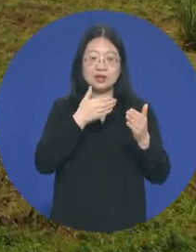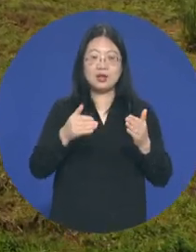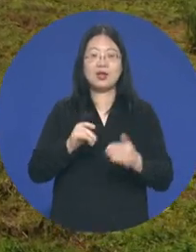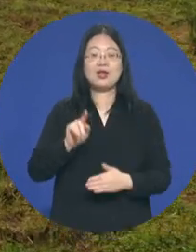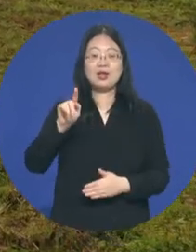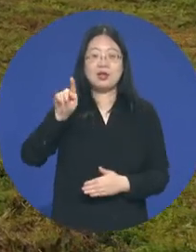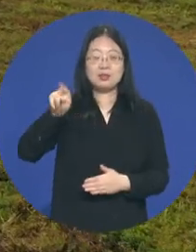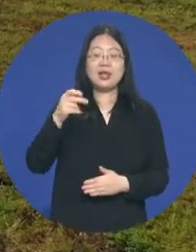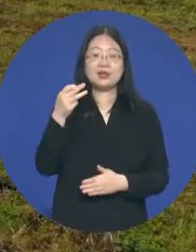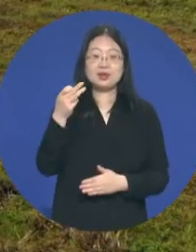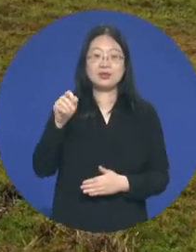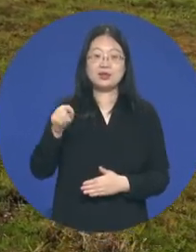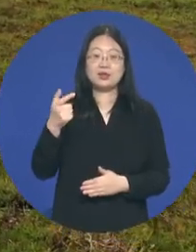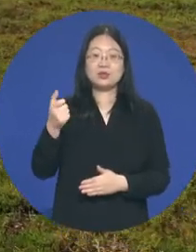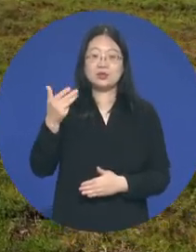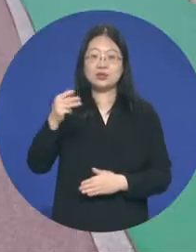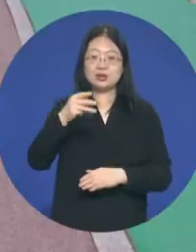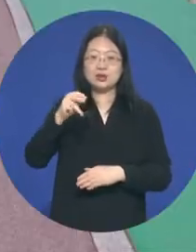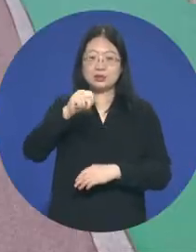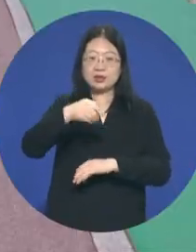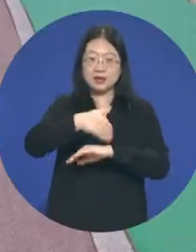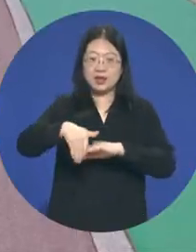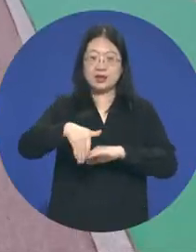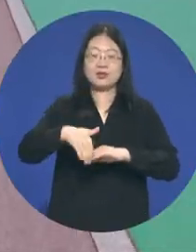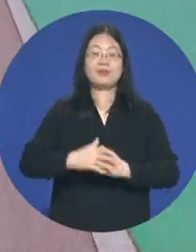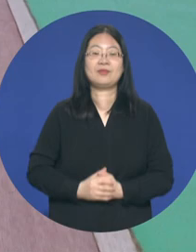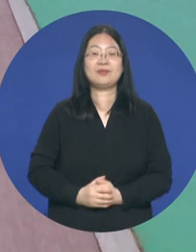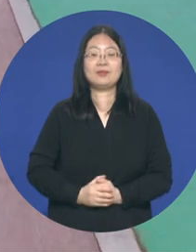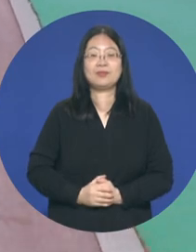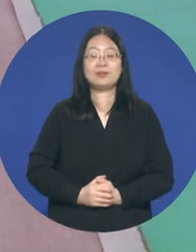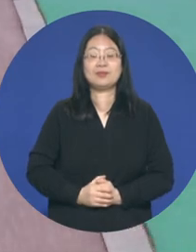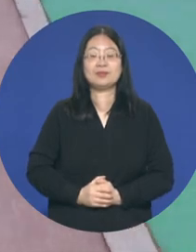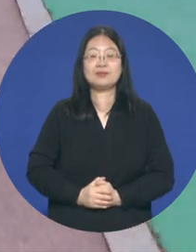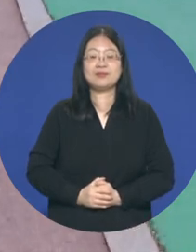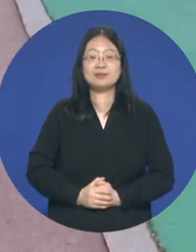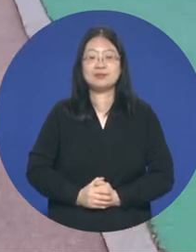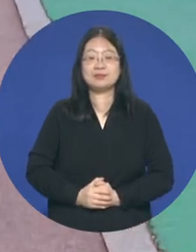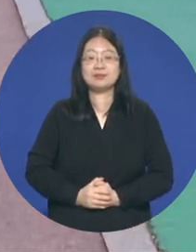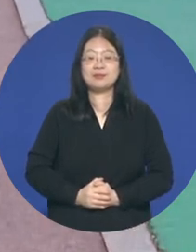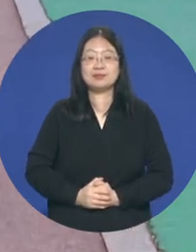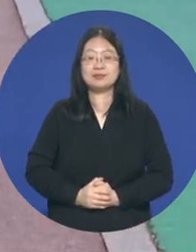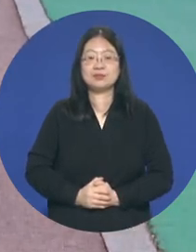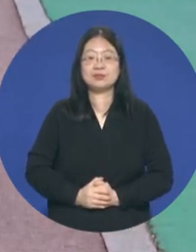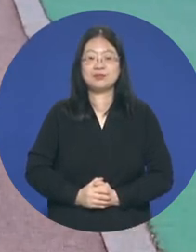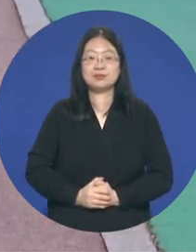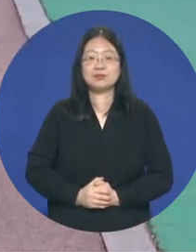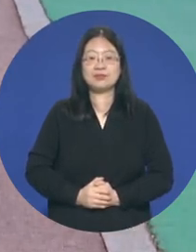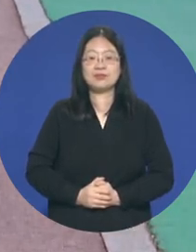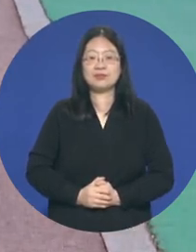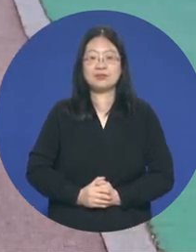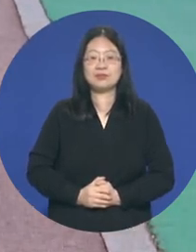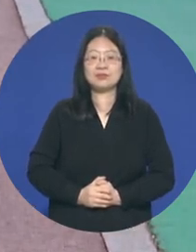km 구간을 검토할 계획입니다 경기주 t 서문영 있니다